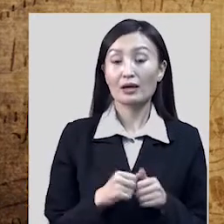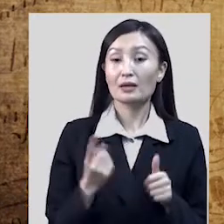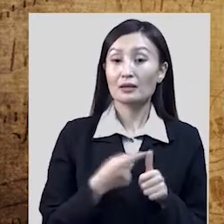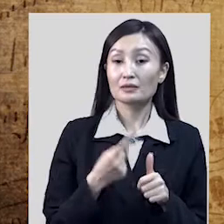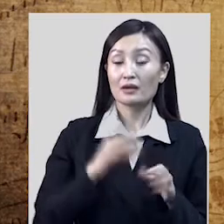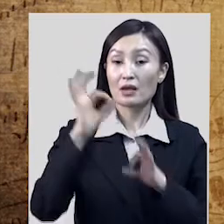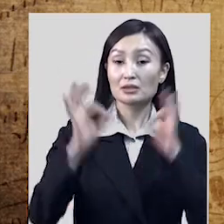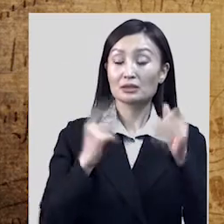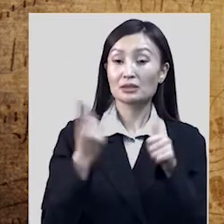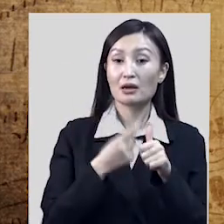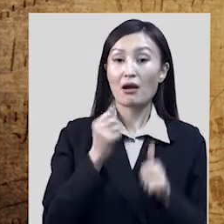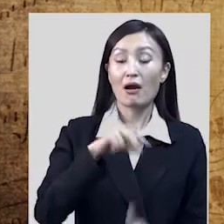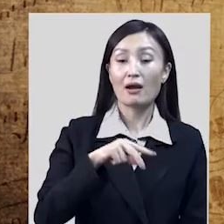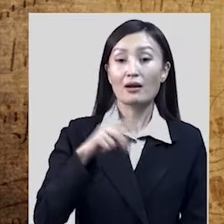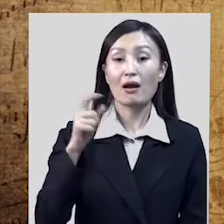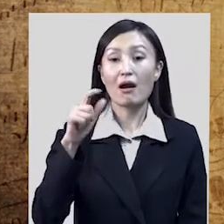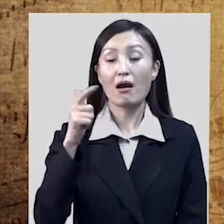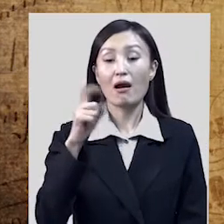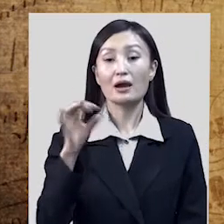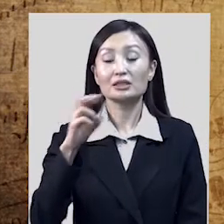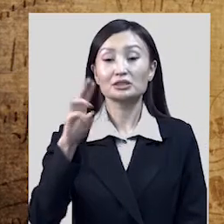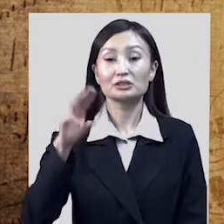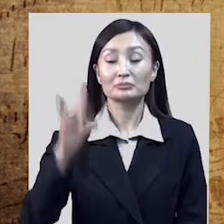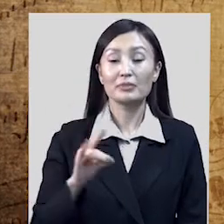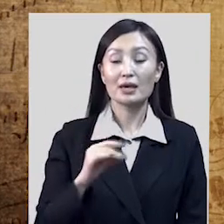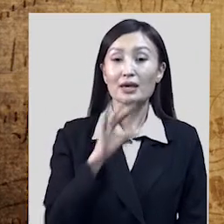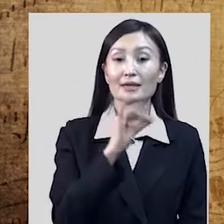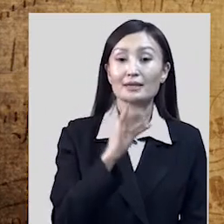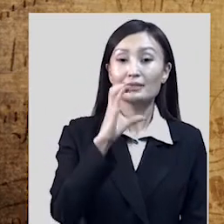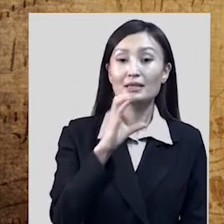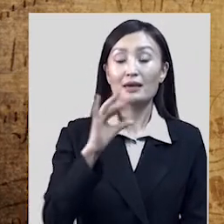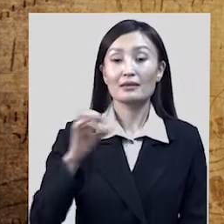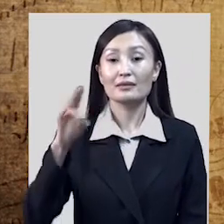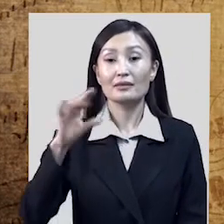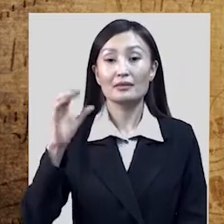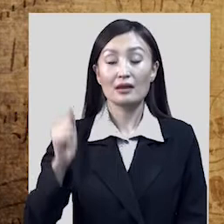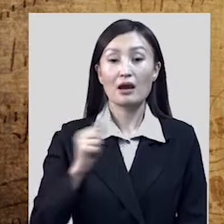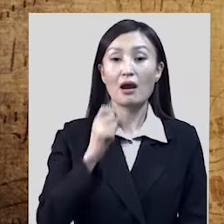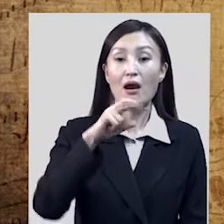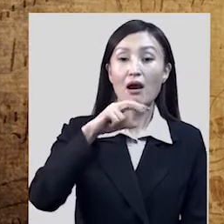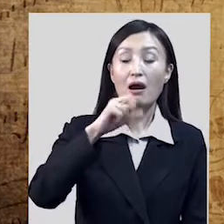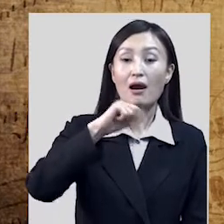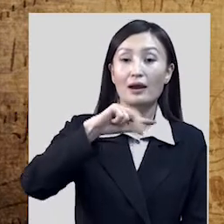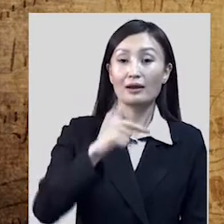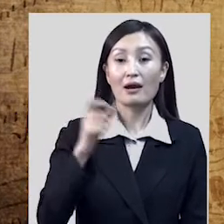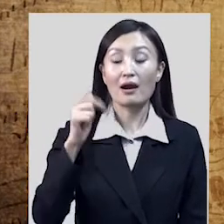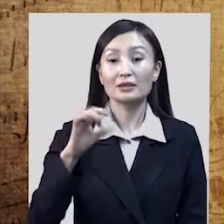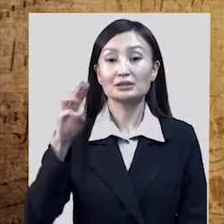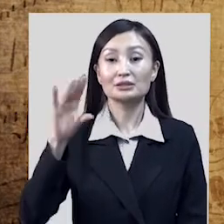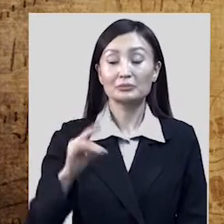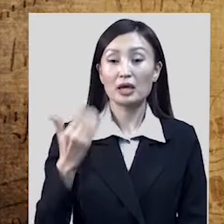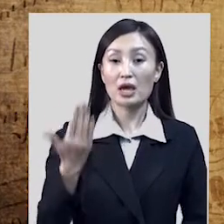астрономическая работа аль-хорезми астрономическая таблица issen да и индии аль-хорезми время его